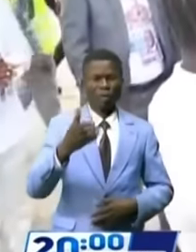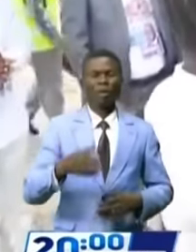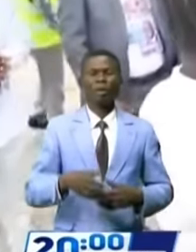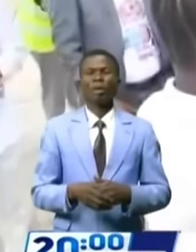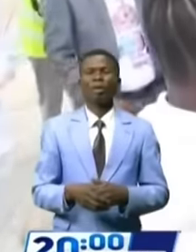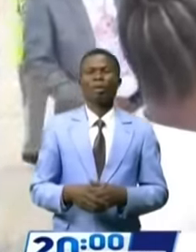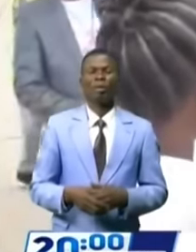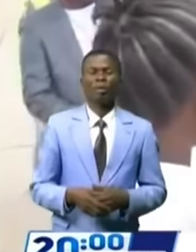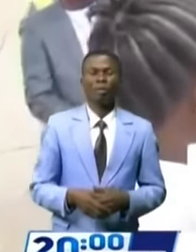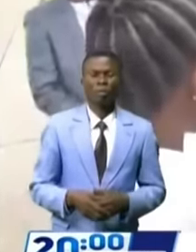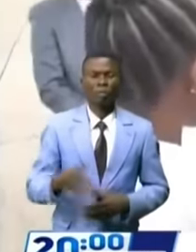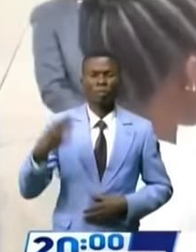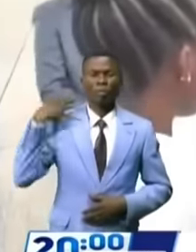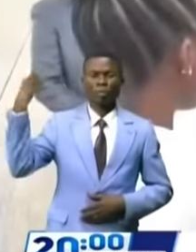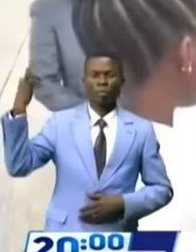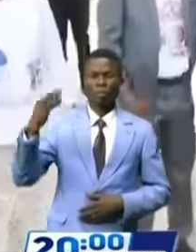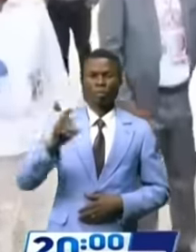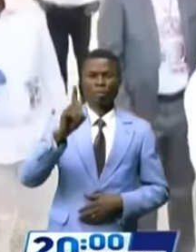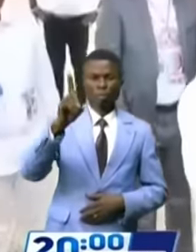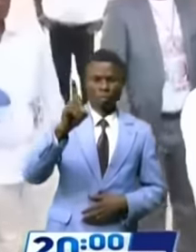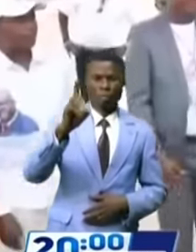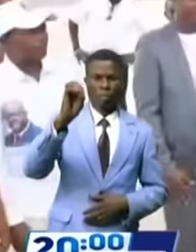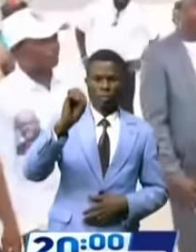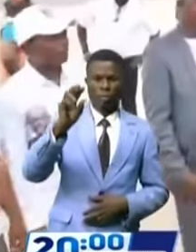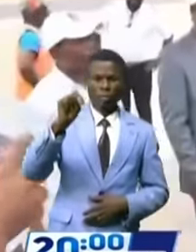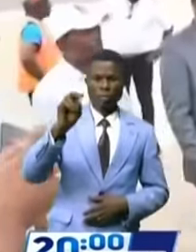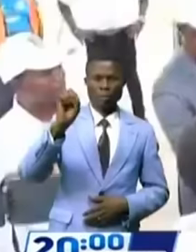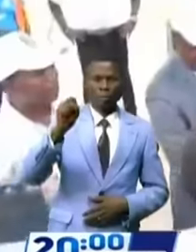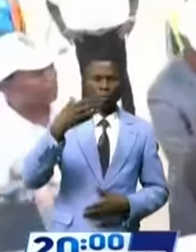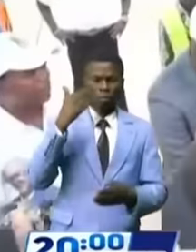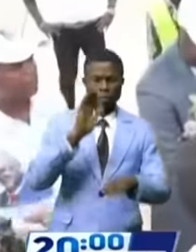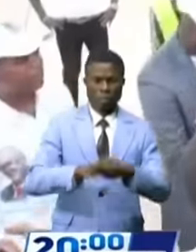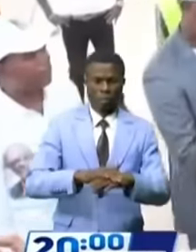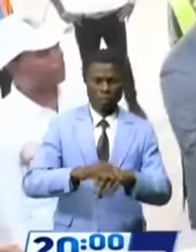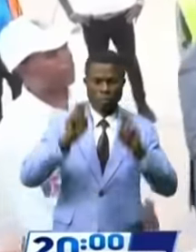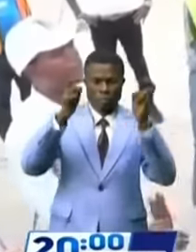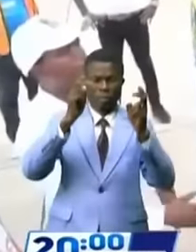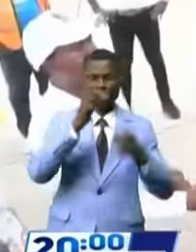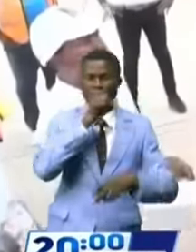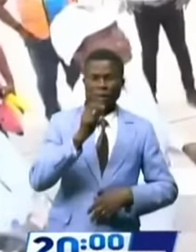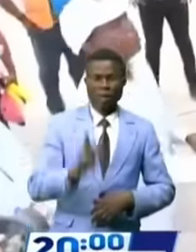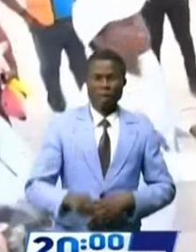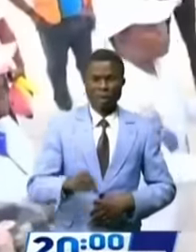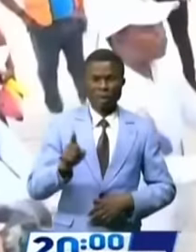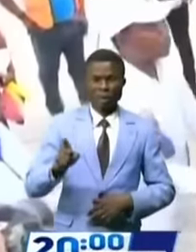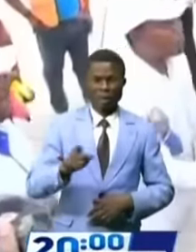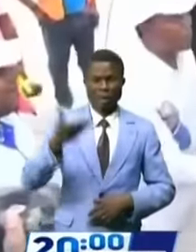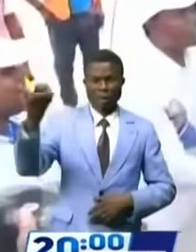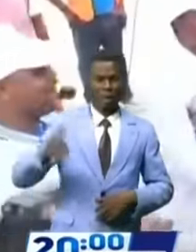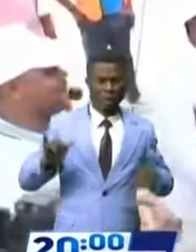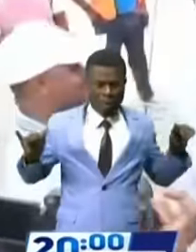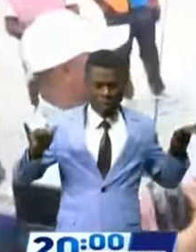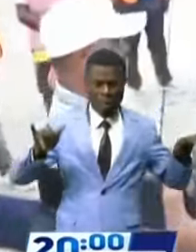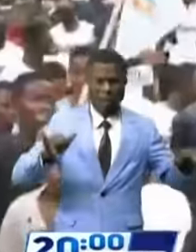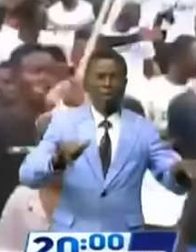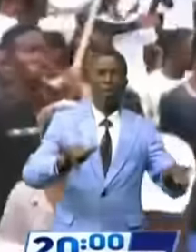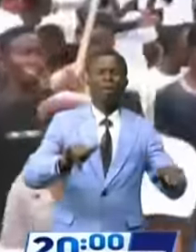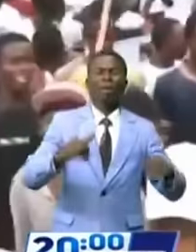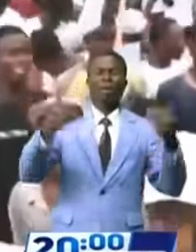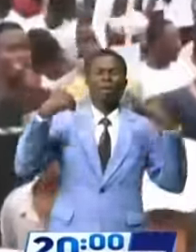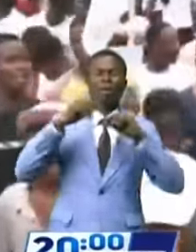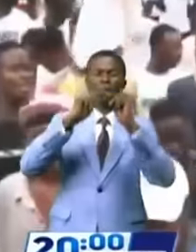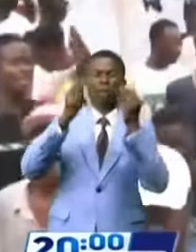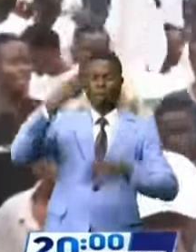6 décembre que le candidat Denis Mukwege est arrivé dans la ville de Kisangani. Il était accueilli au pied de l'avion par les cadres du